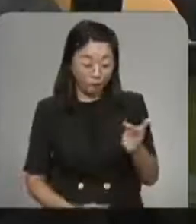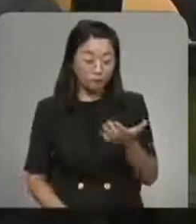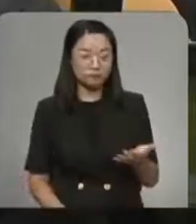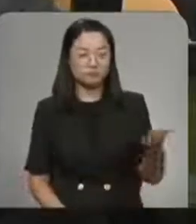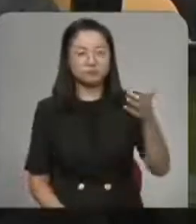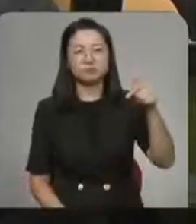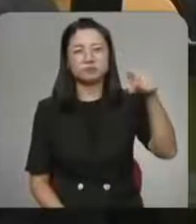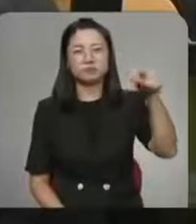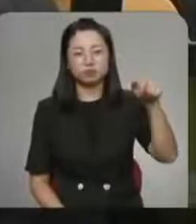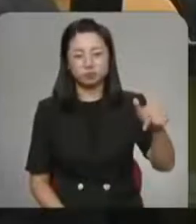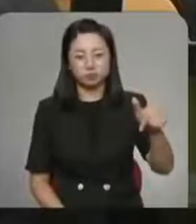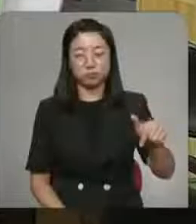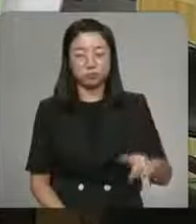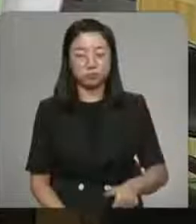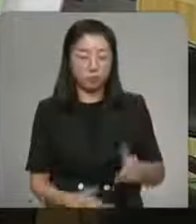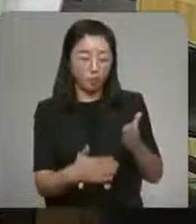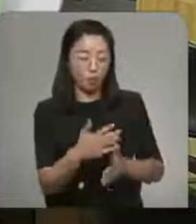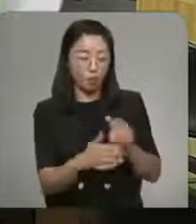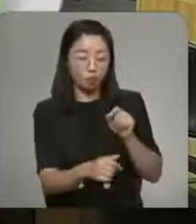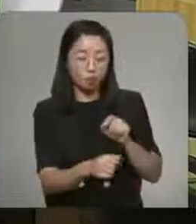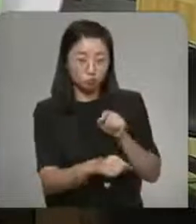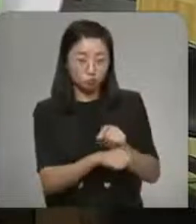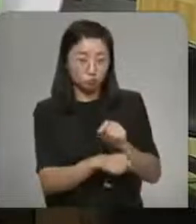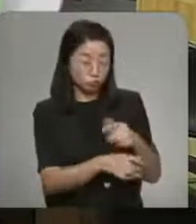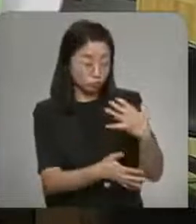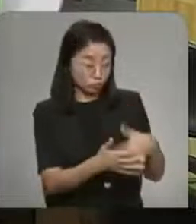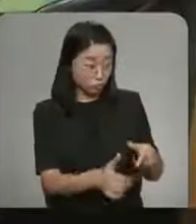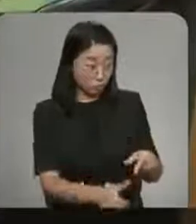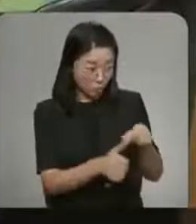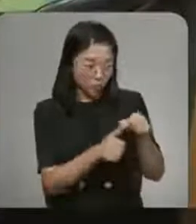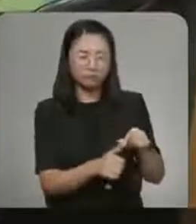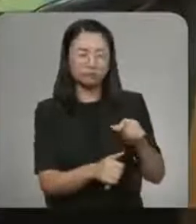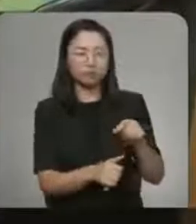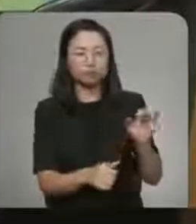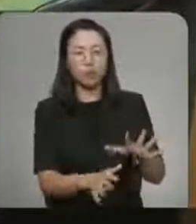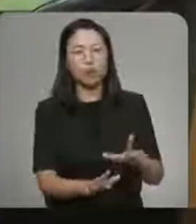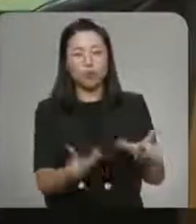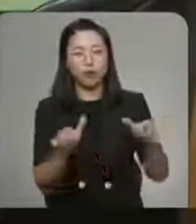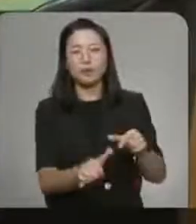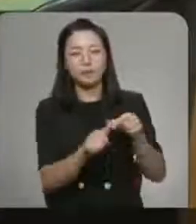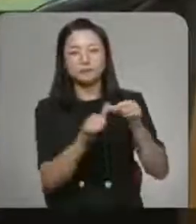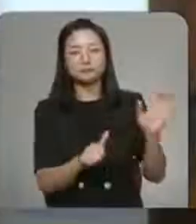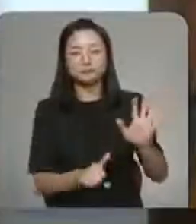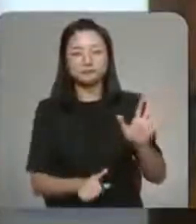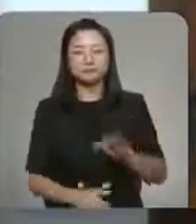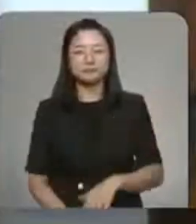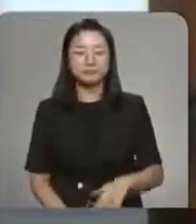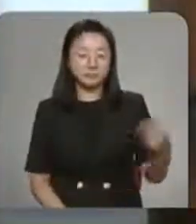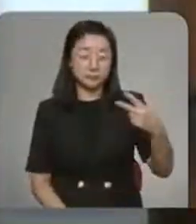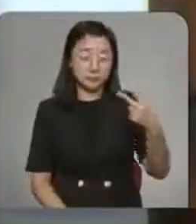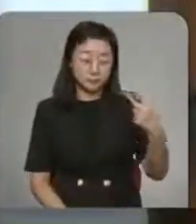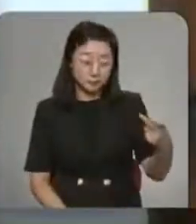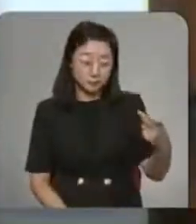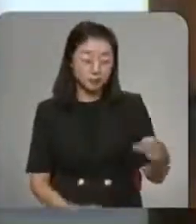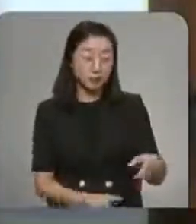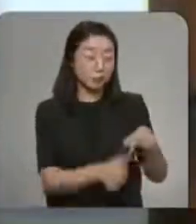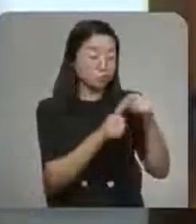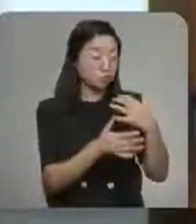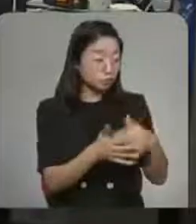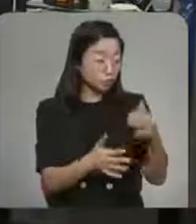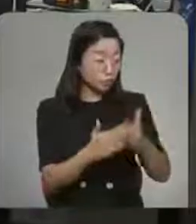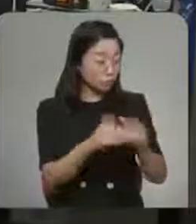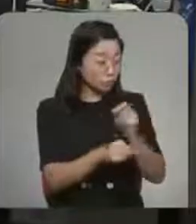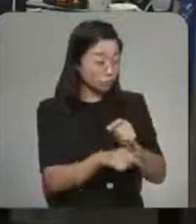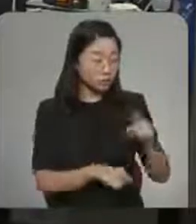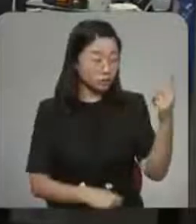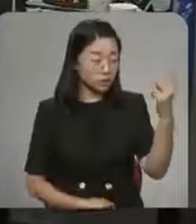그동안 계속됐던 공무원 증원은 10년 만에 처음으로 동결됩니다. 2012년 1,860여 명이었던